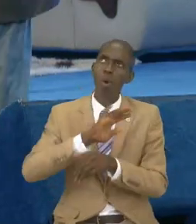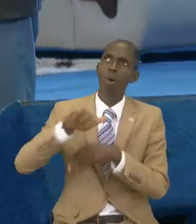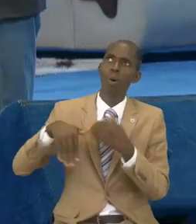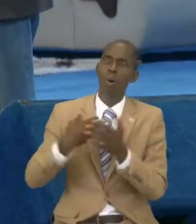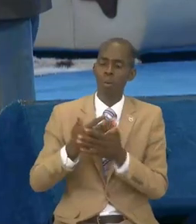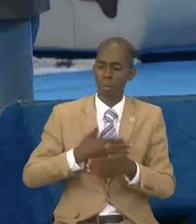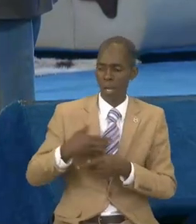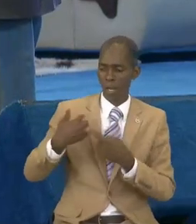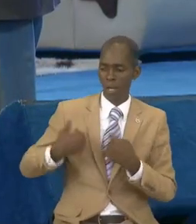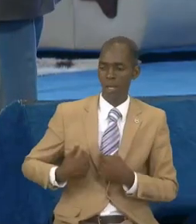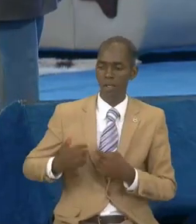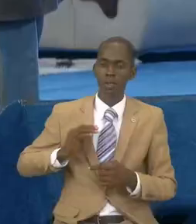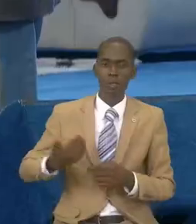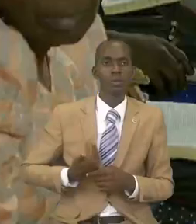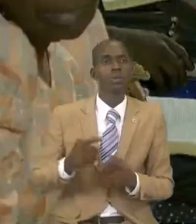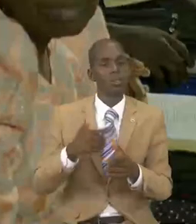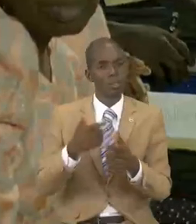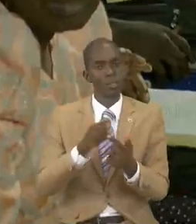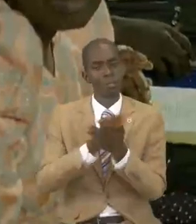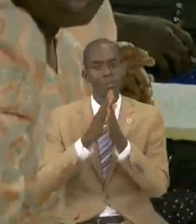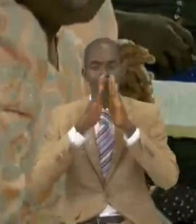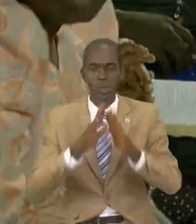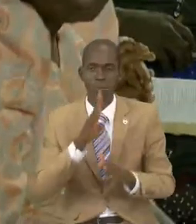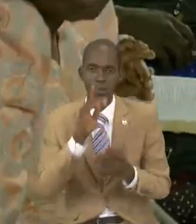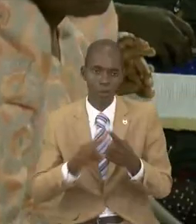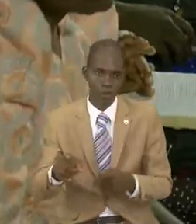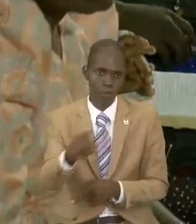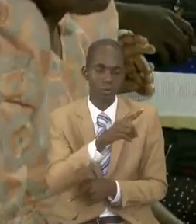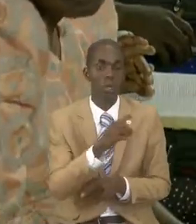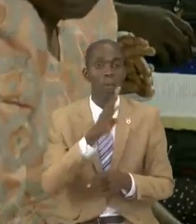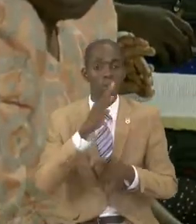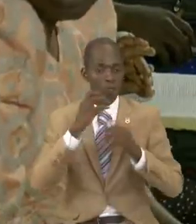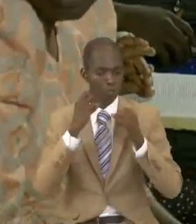de toute mon âme, que la paix soit avec toi.